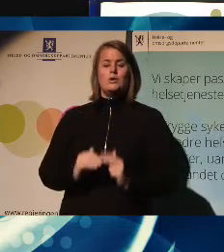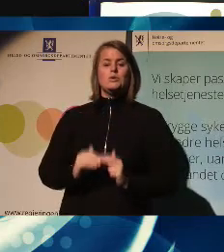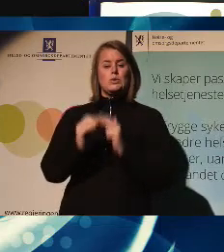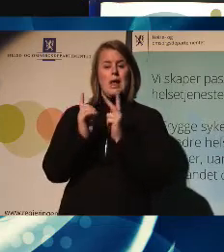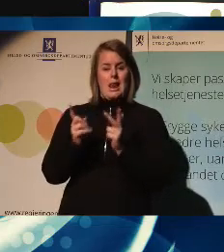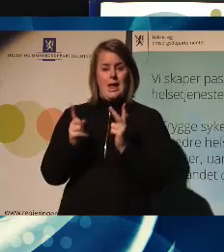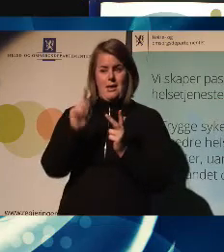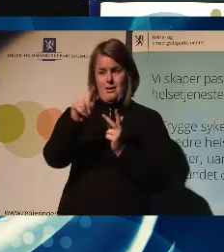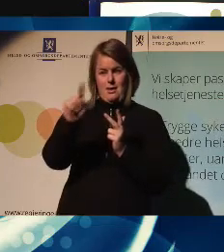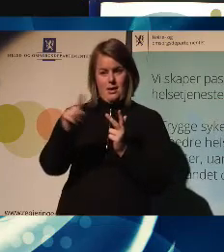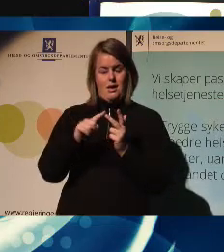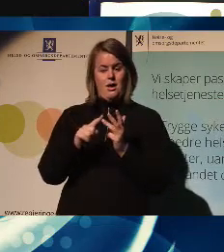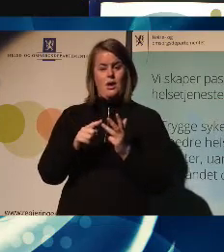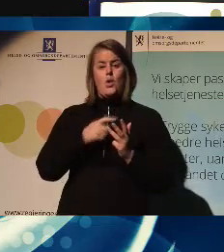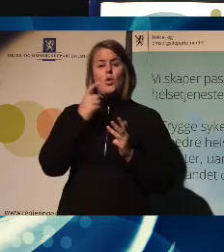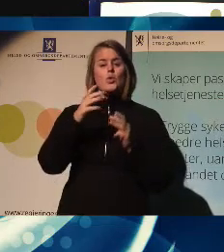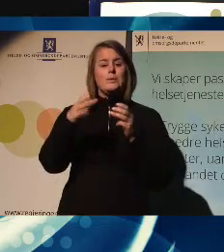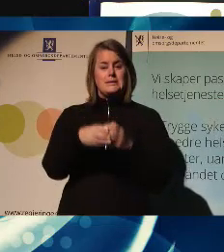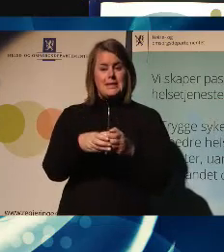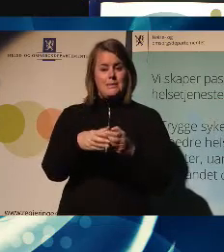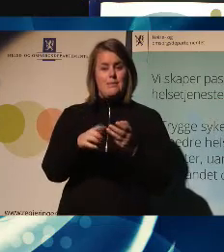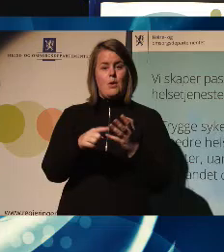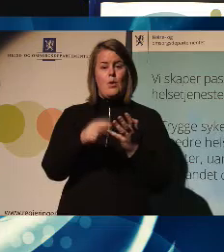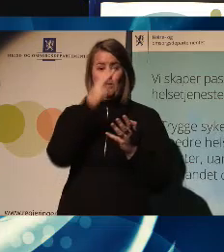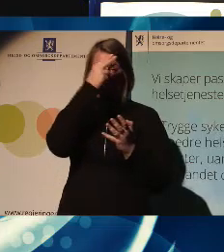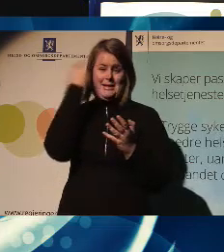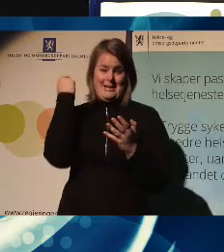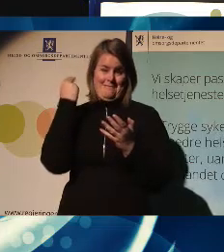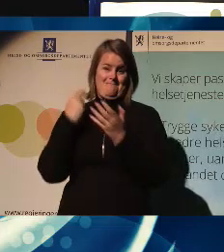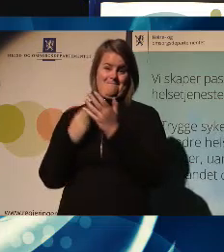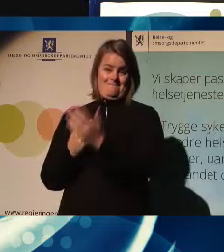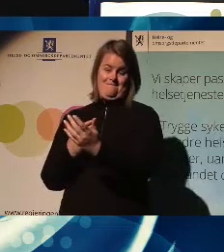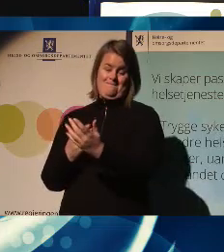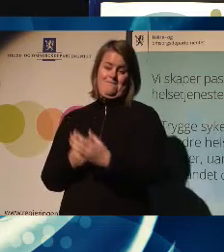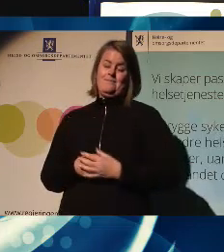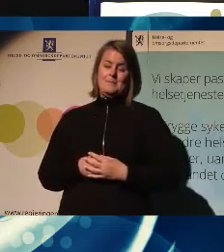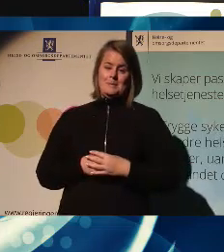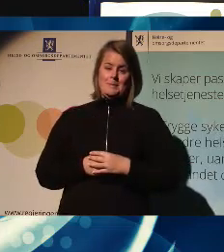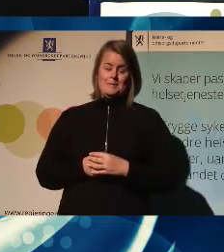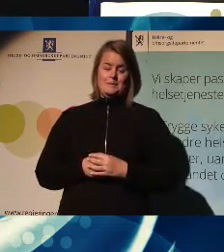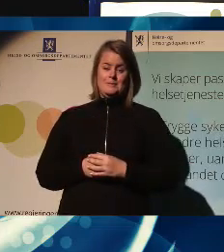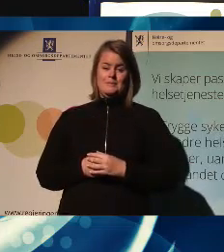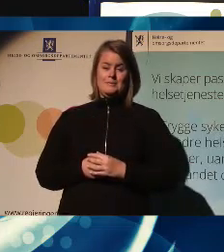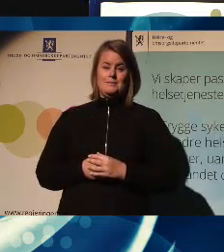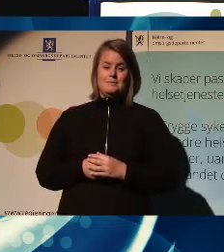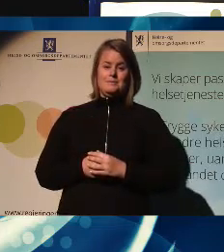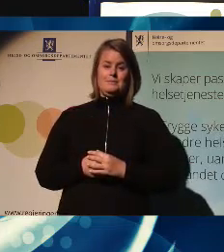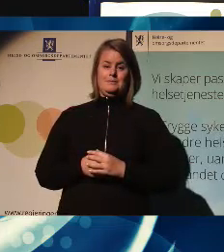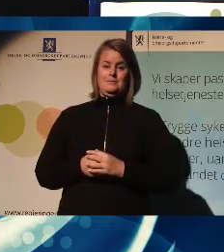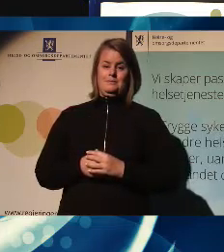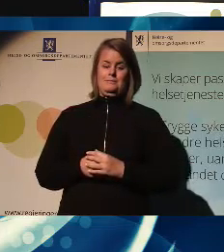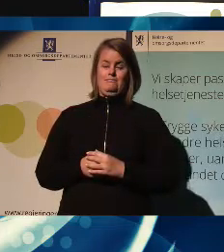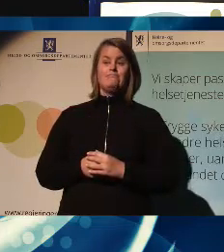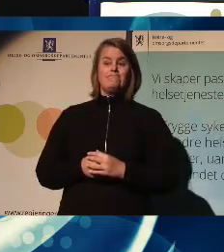sosiallærerne, ungdomsteamet og politiet. Det er fortsatt